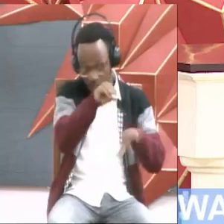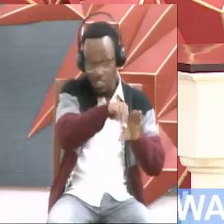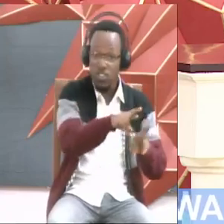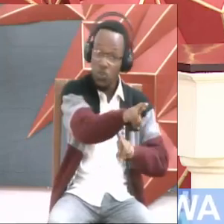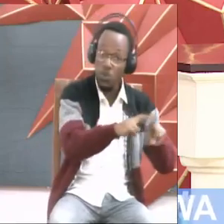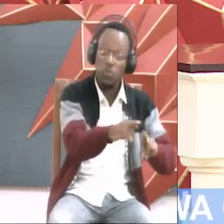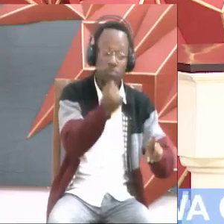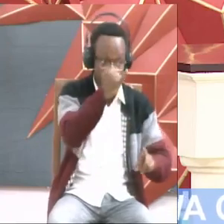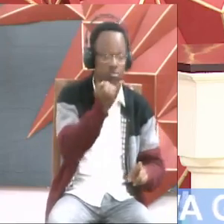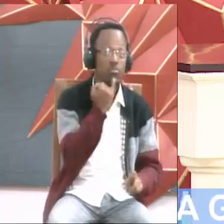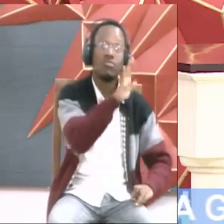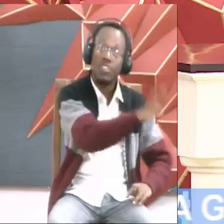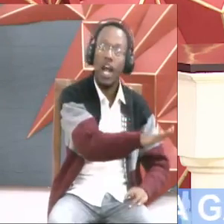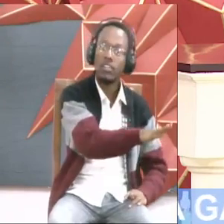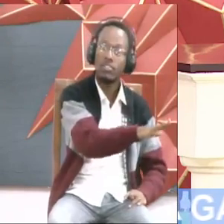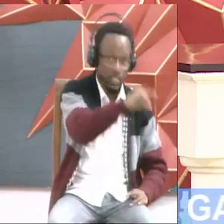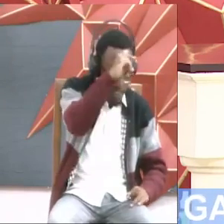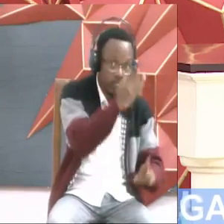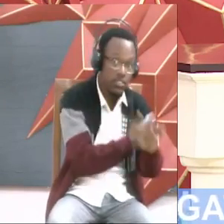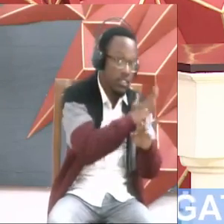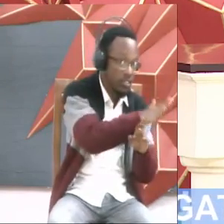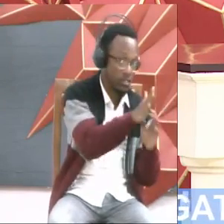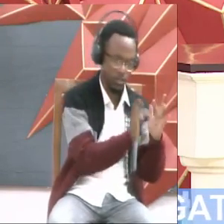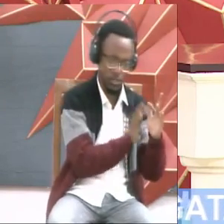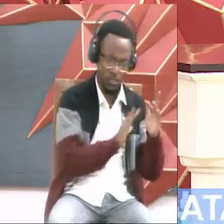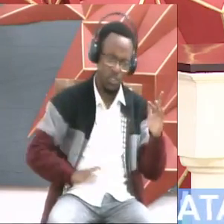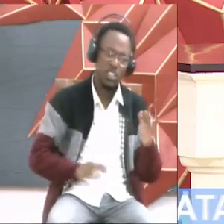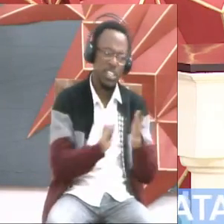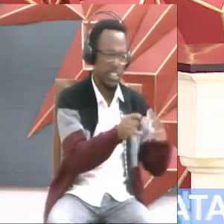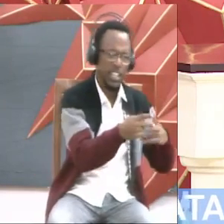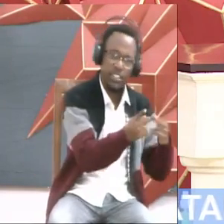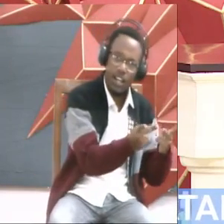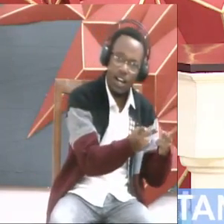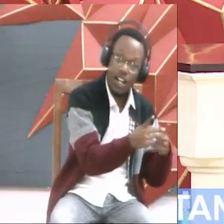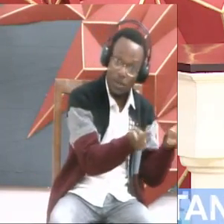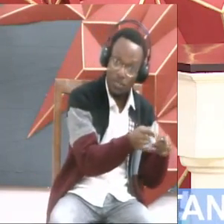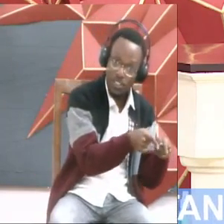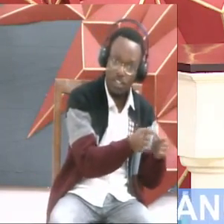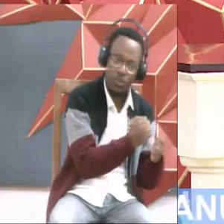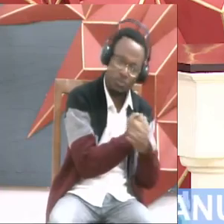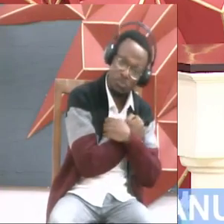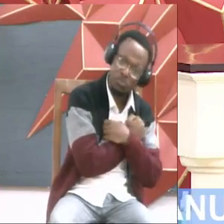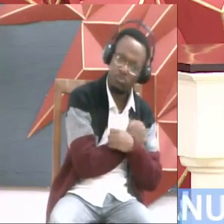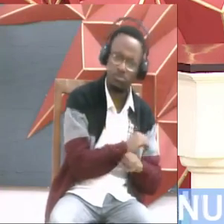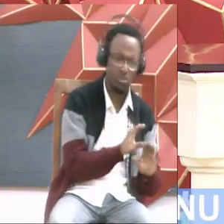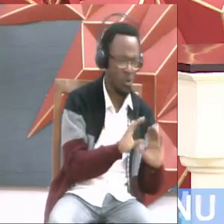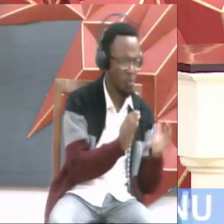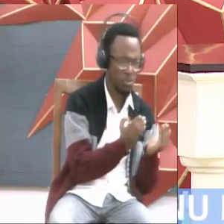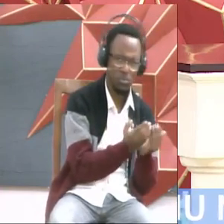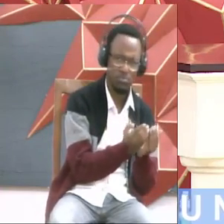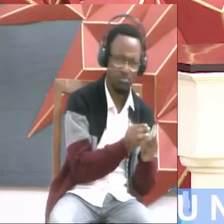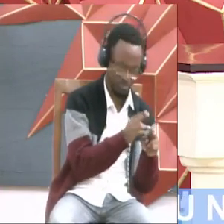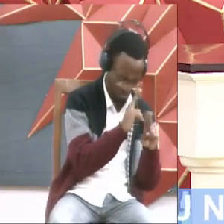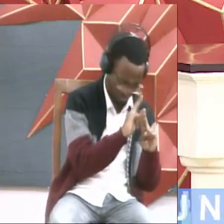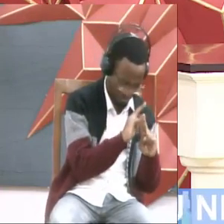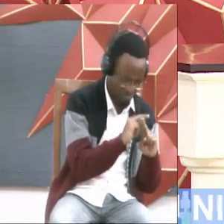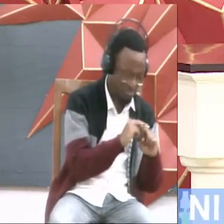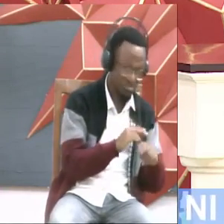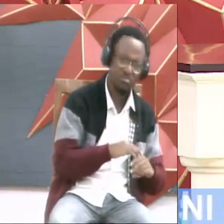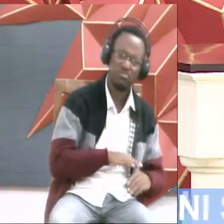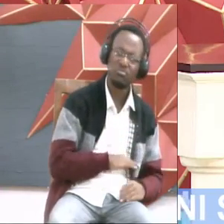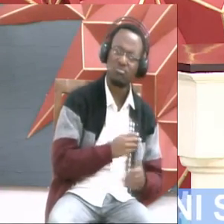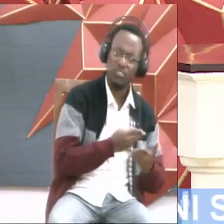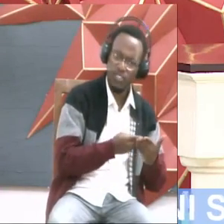ayo ikunda ubwami bw'urukundo ubwami bw'ubumwe ubwami bw'ubugwaneza bw'amahoro y'Imana isumba